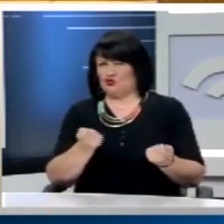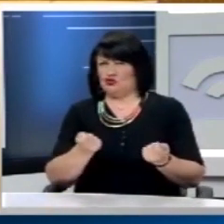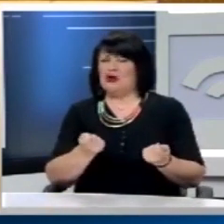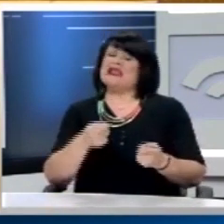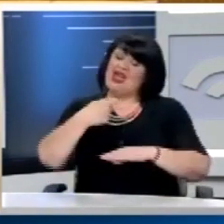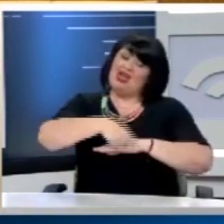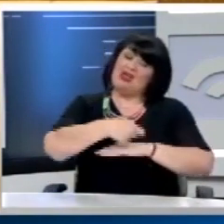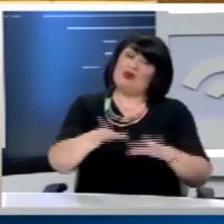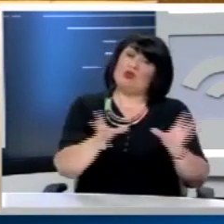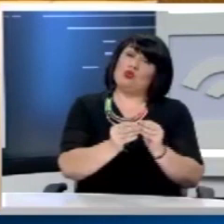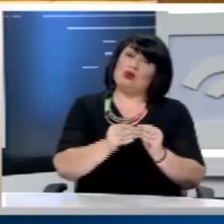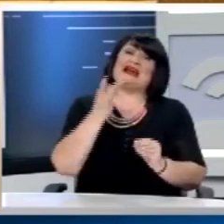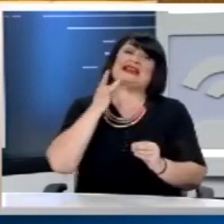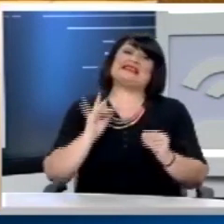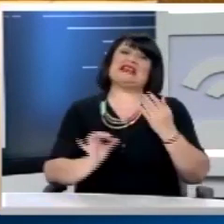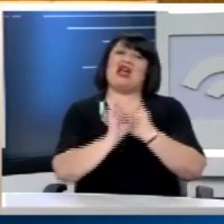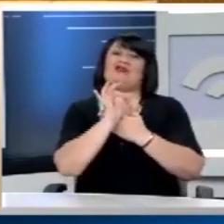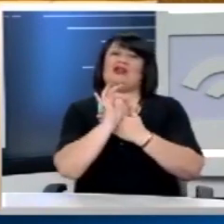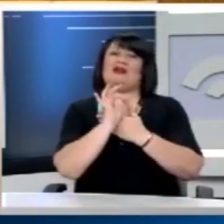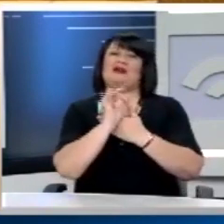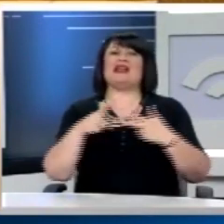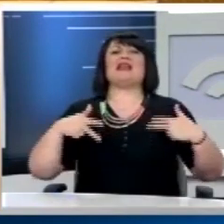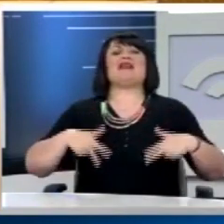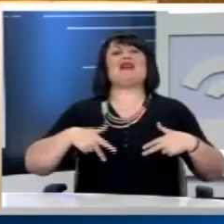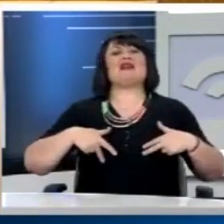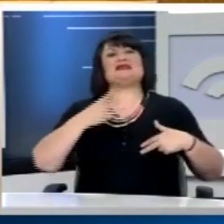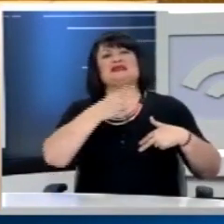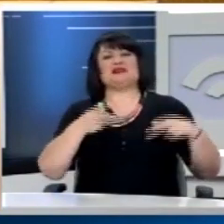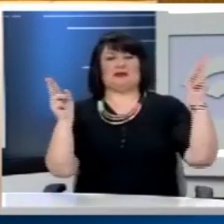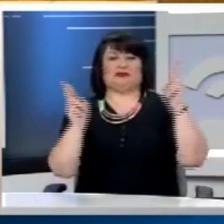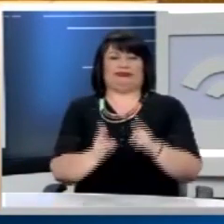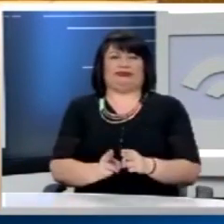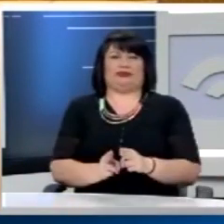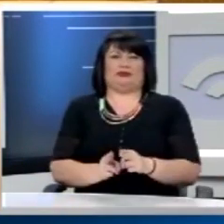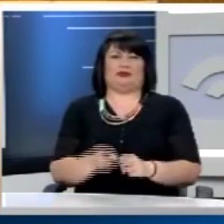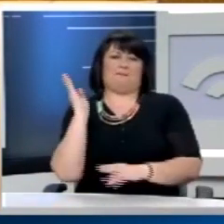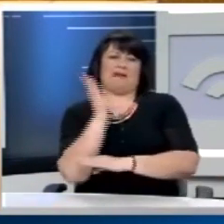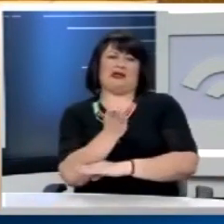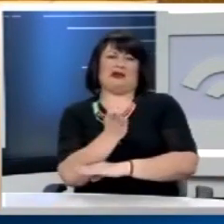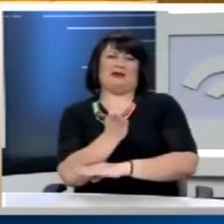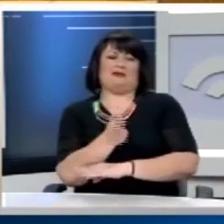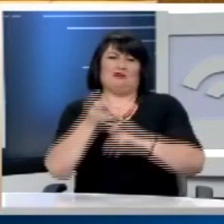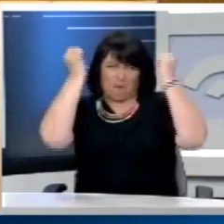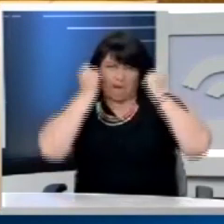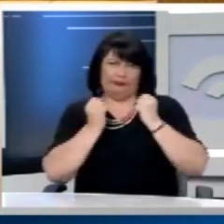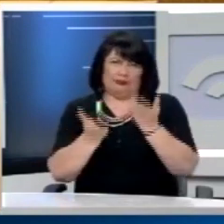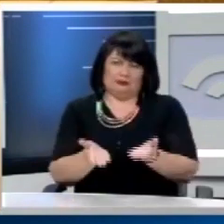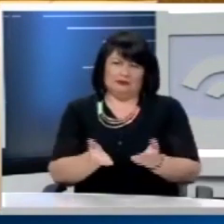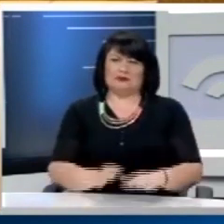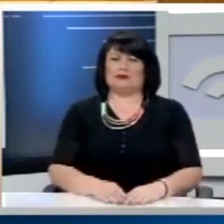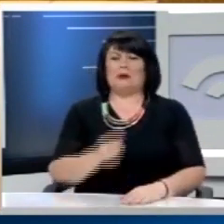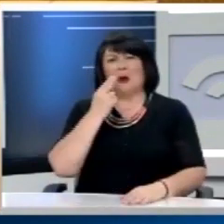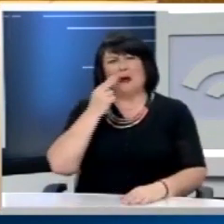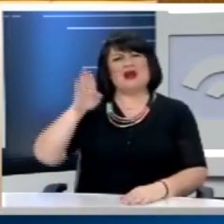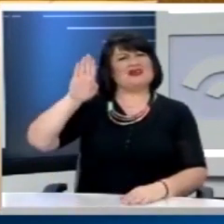της Χρυσής Αυγής και που τη μείωσε η κυβέρνηση ΣΥΡΙΖΑ, παρά το γεγονός ότι ήδη η ζημιά αυτή έγινε και οι